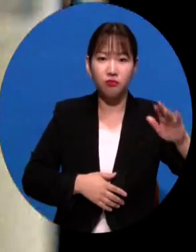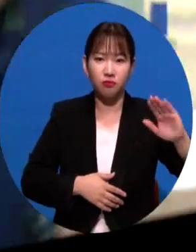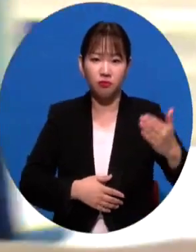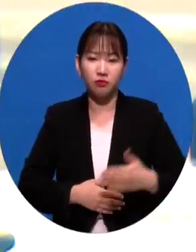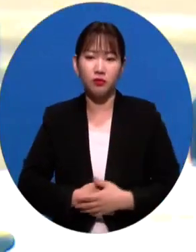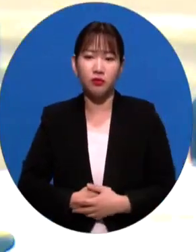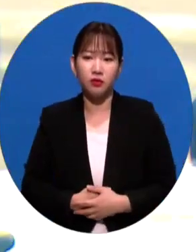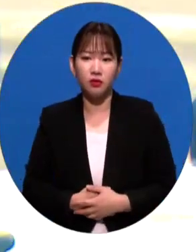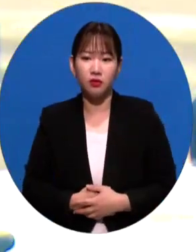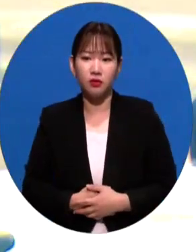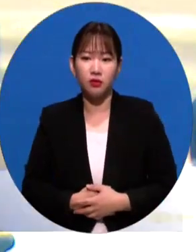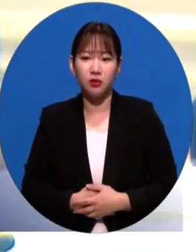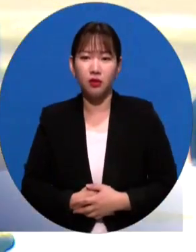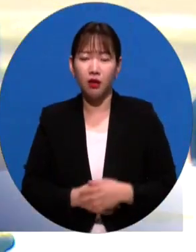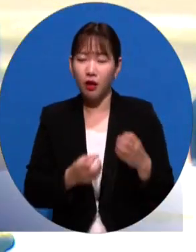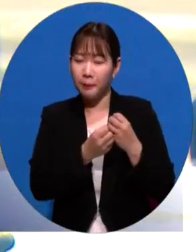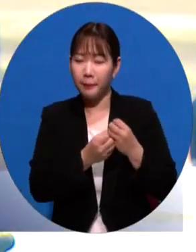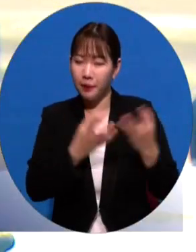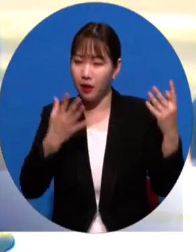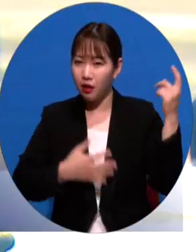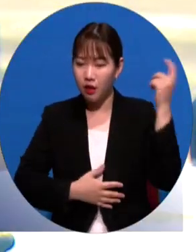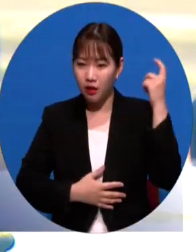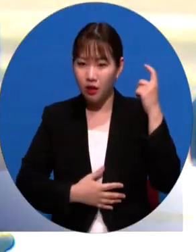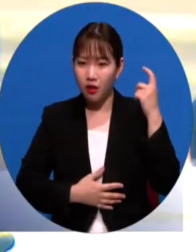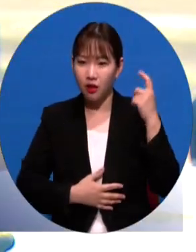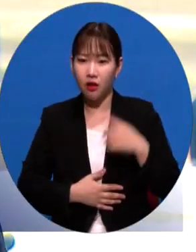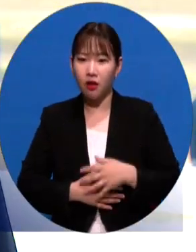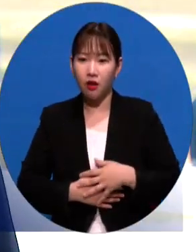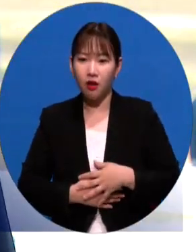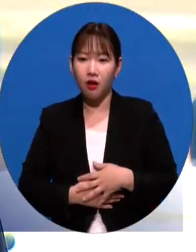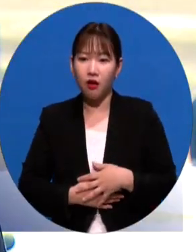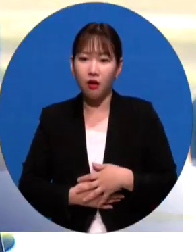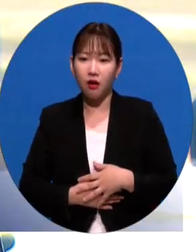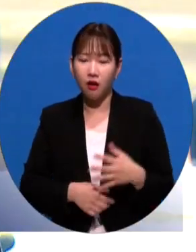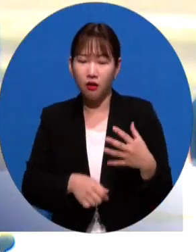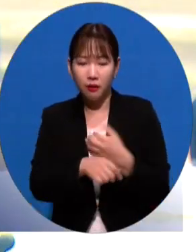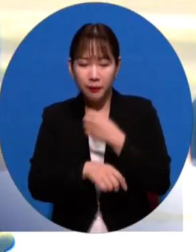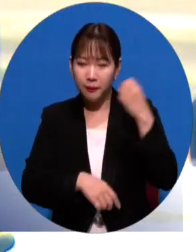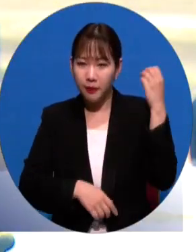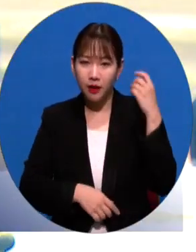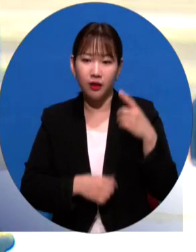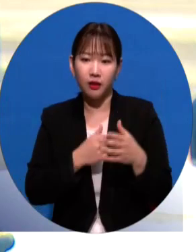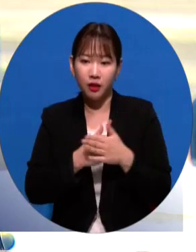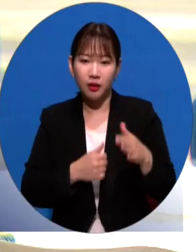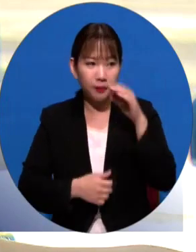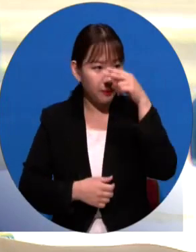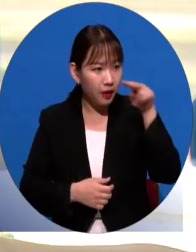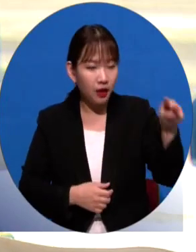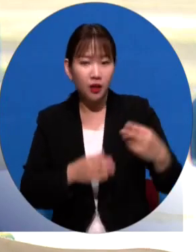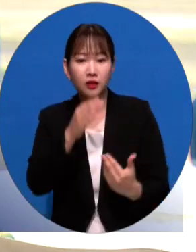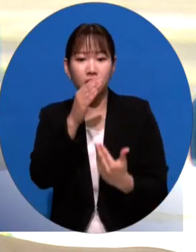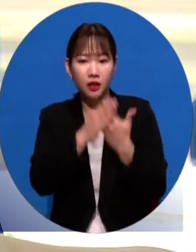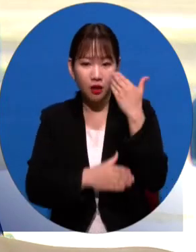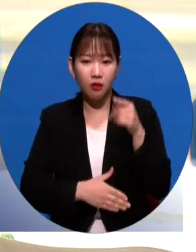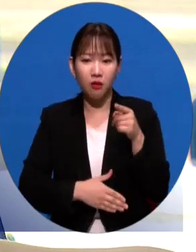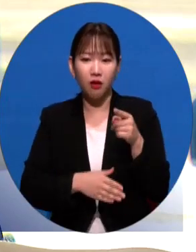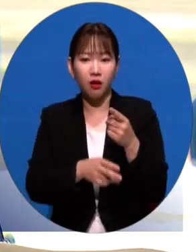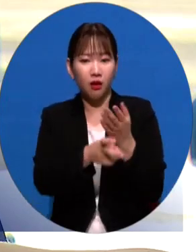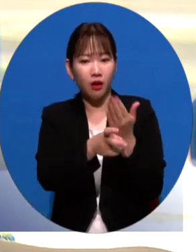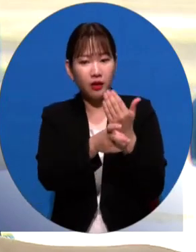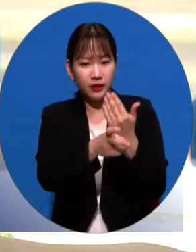밀려났습니다. 이제 포탄 터진 소리가 나는 거예요. 엄청 크게. 본게 이제 사고가 나가지고